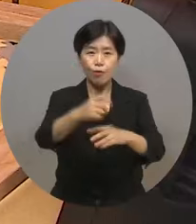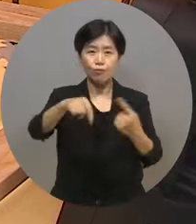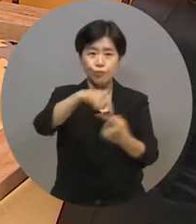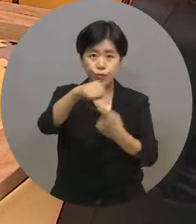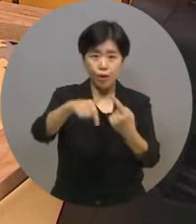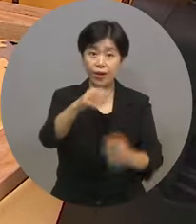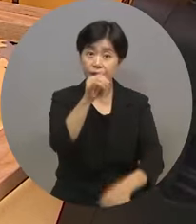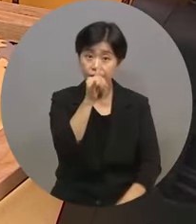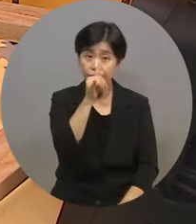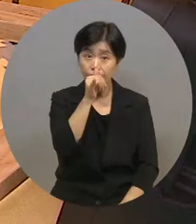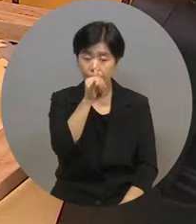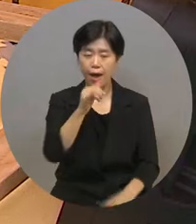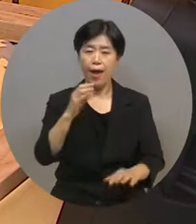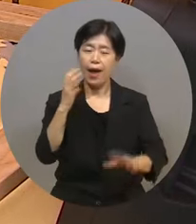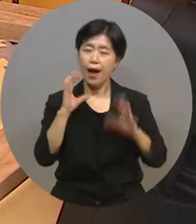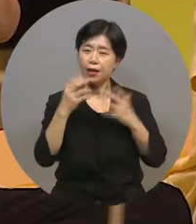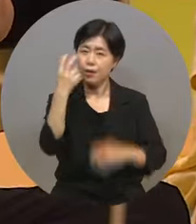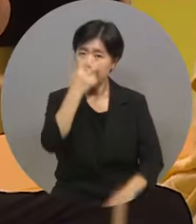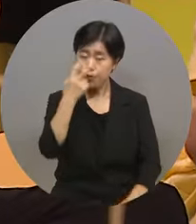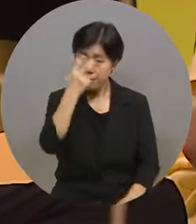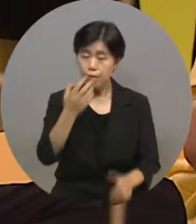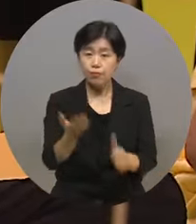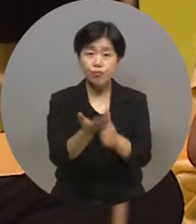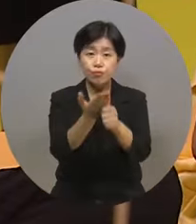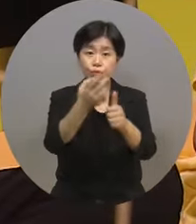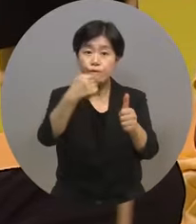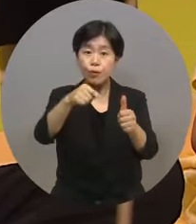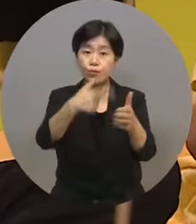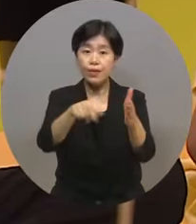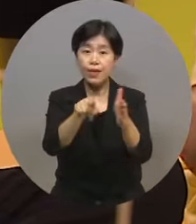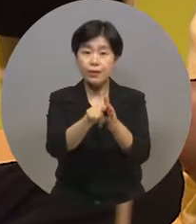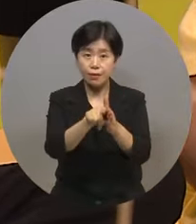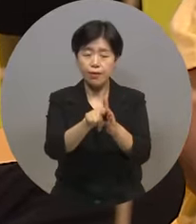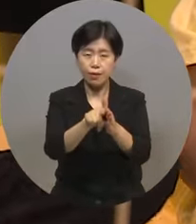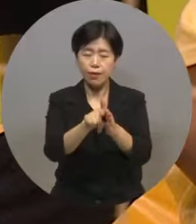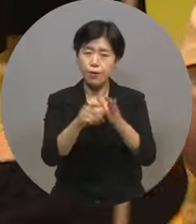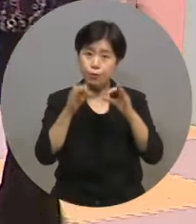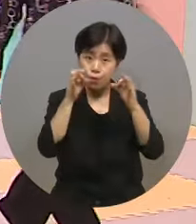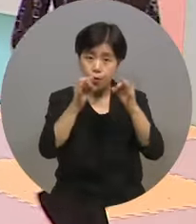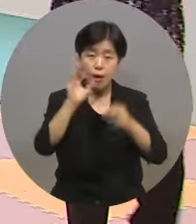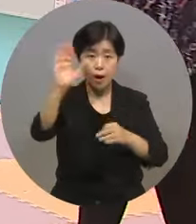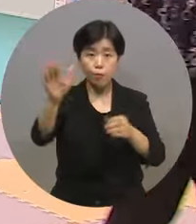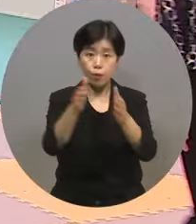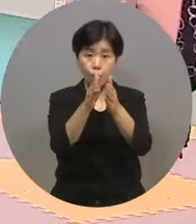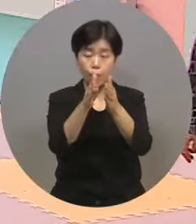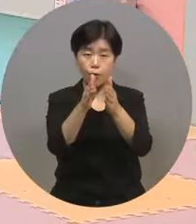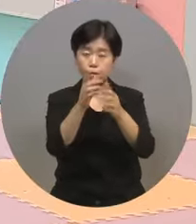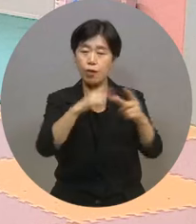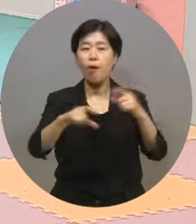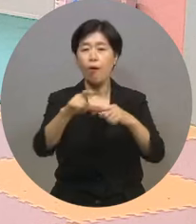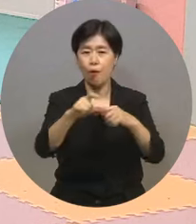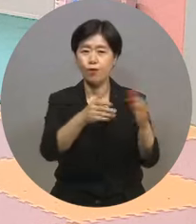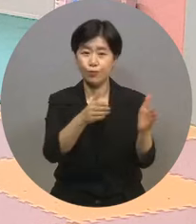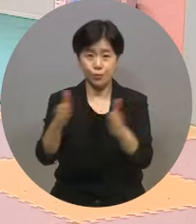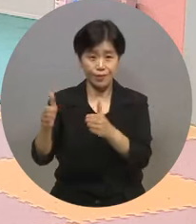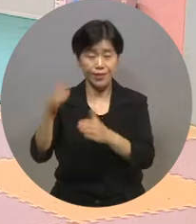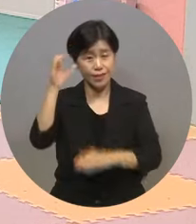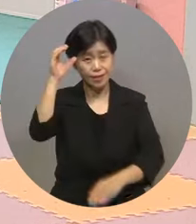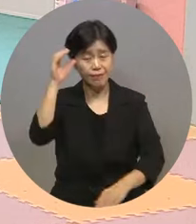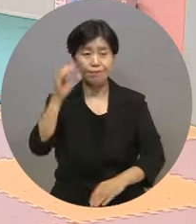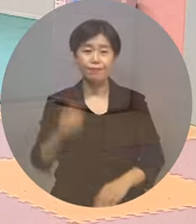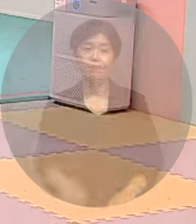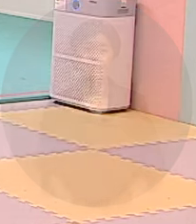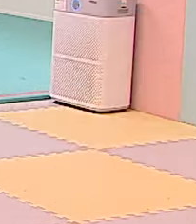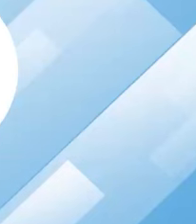바탕으로 돌봄과 교육을 위한 시설들을 확충하겠다는 뜻도 전했습니다 복지 T 뉴스 박입니다